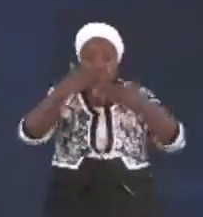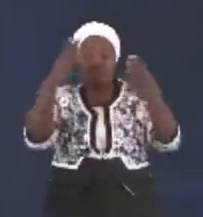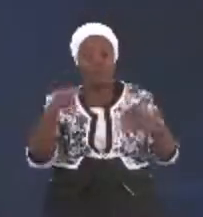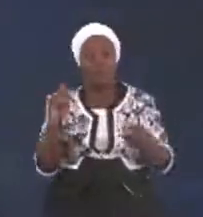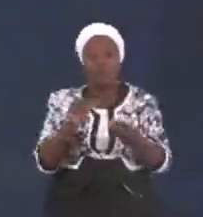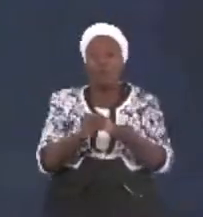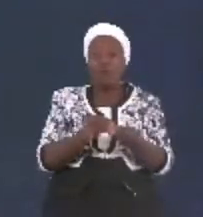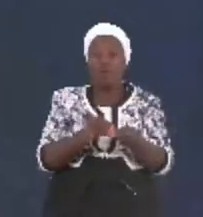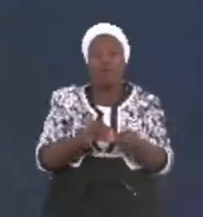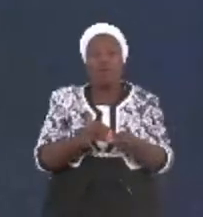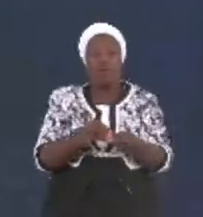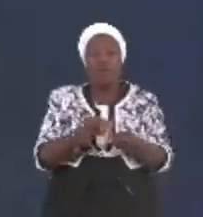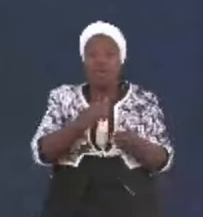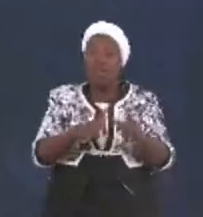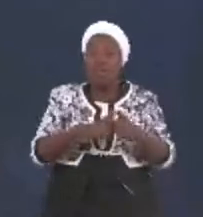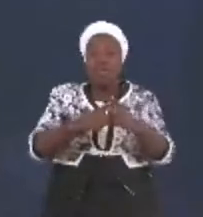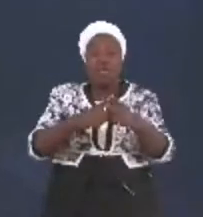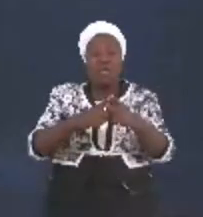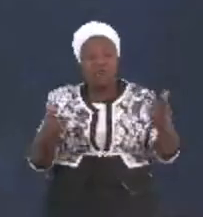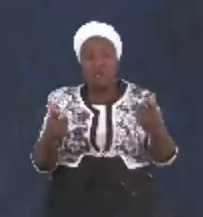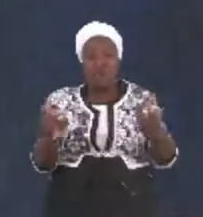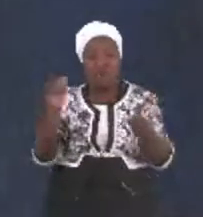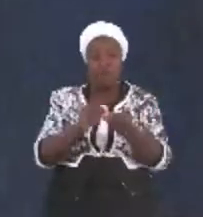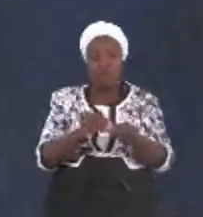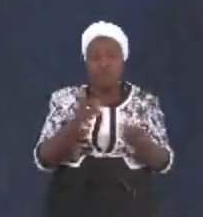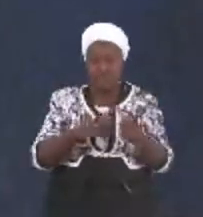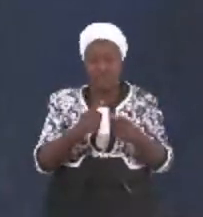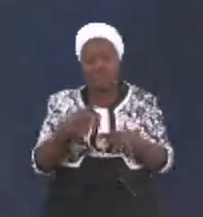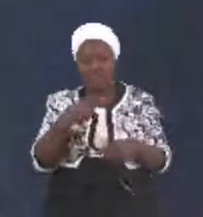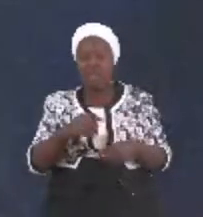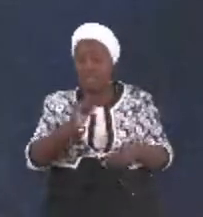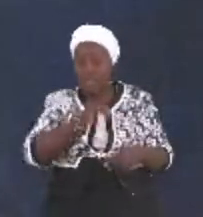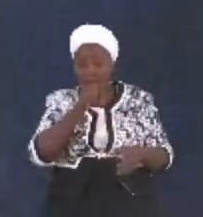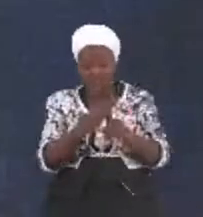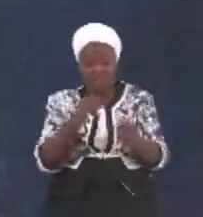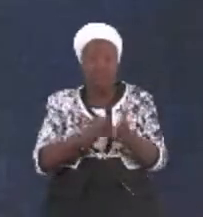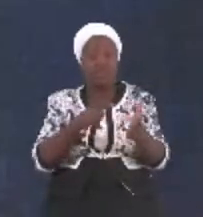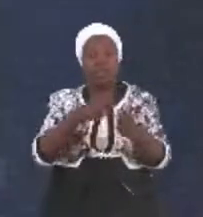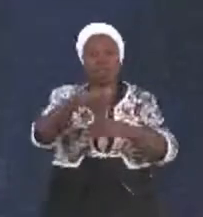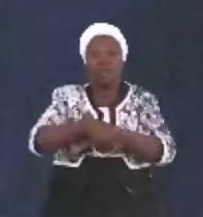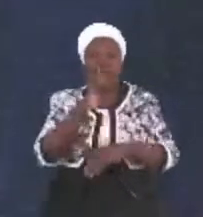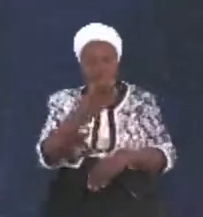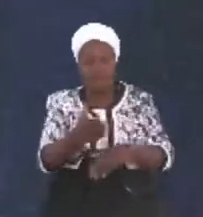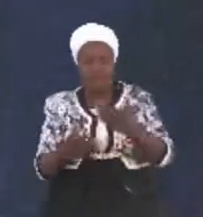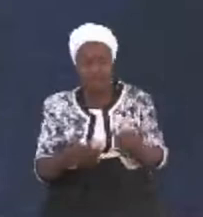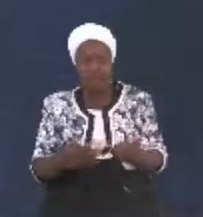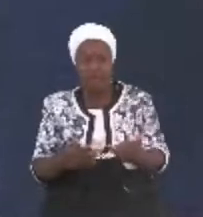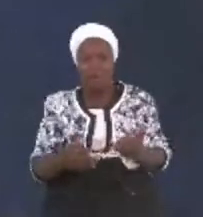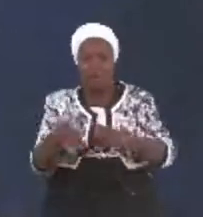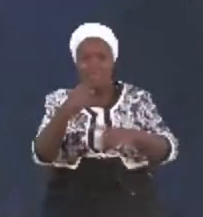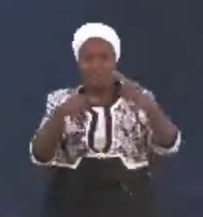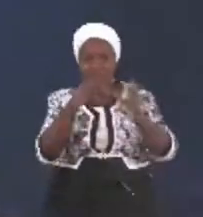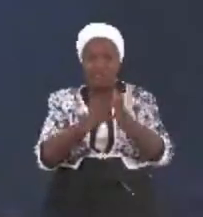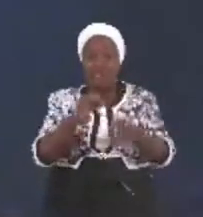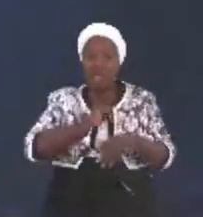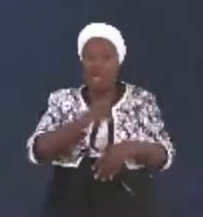fort. Fils de David, aie pitié de moi. Il dit, je vais recevoir ça ce soir. Est-ce que toi tu es là? Je vais recevoir